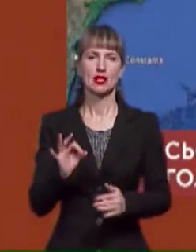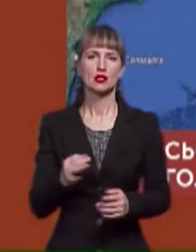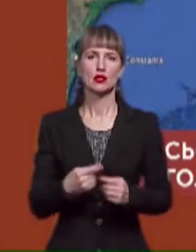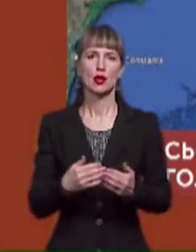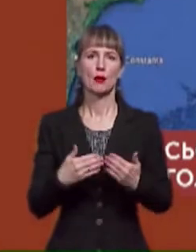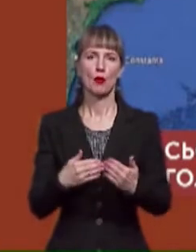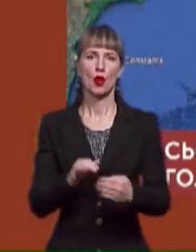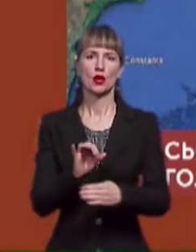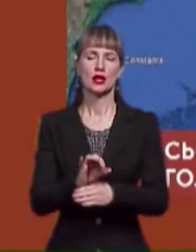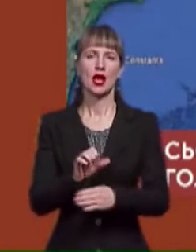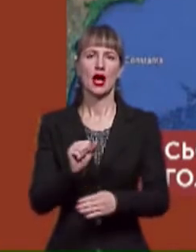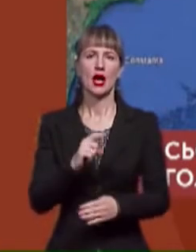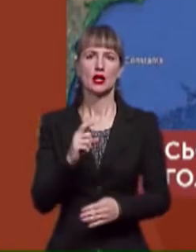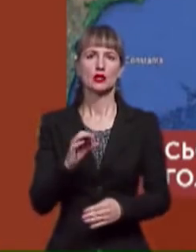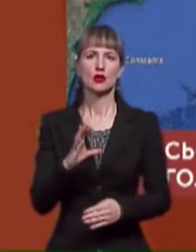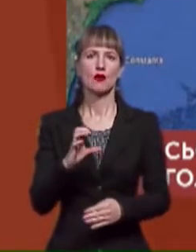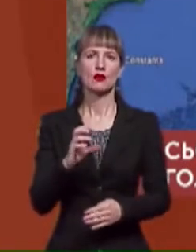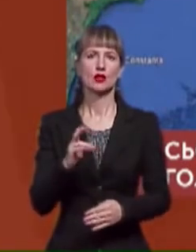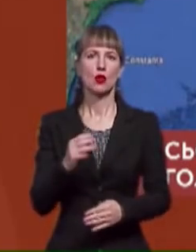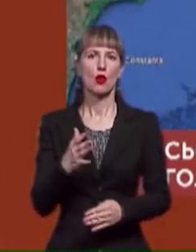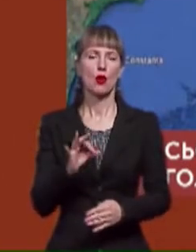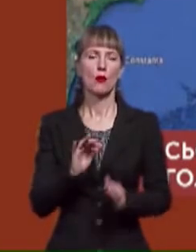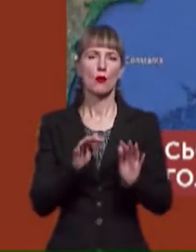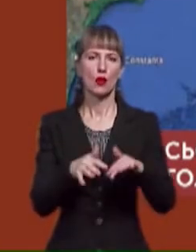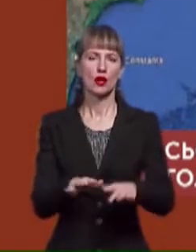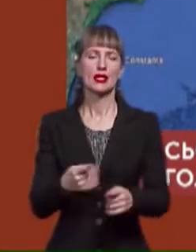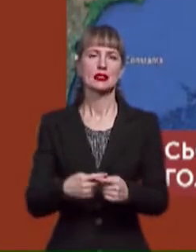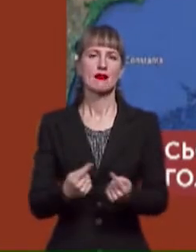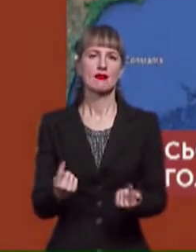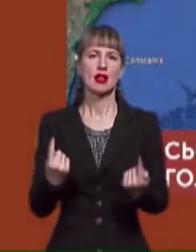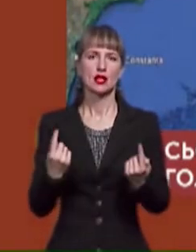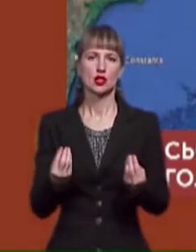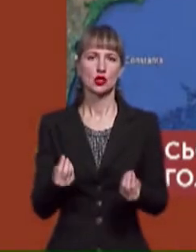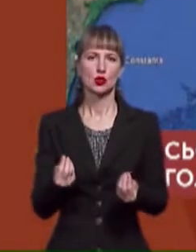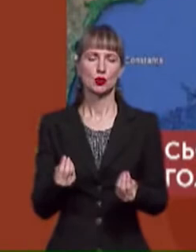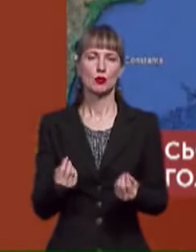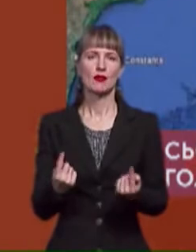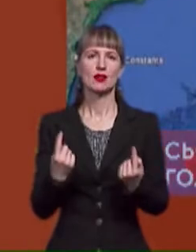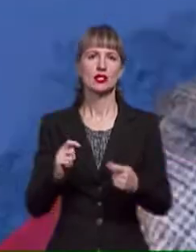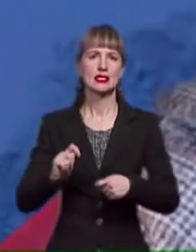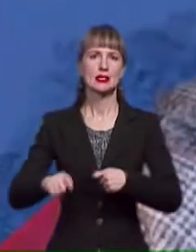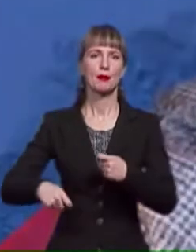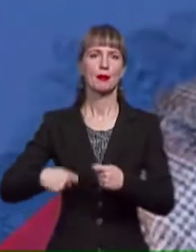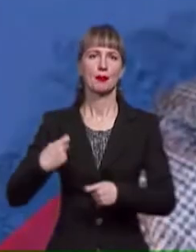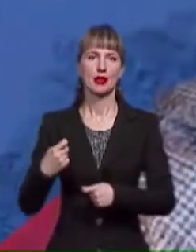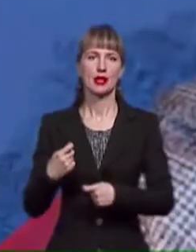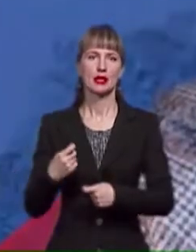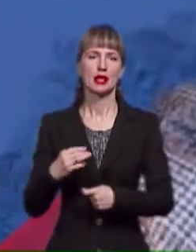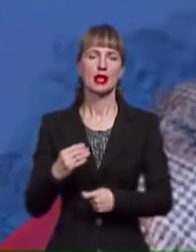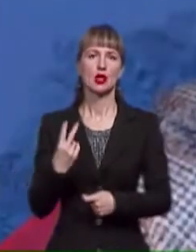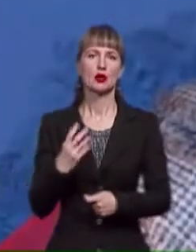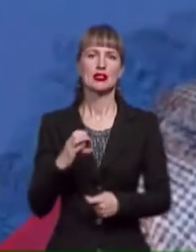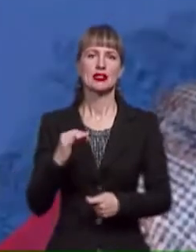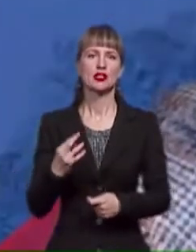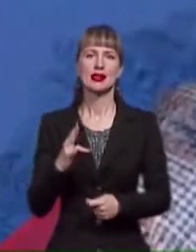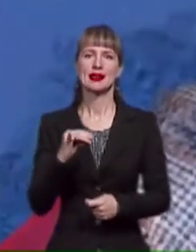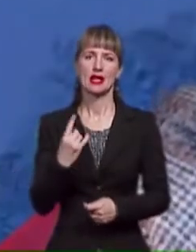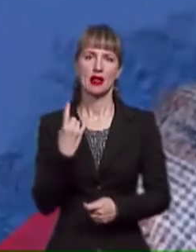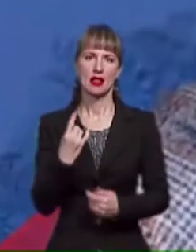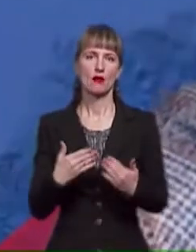порти Азовського моря. От, тобто це величезні суми, величезні збитки. 2 січня жодного